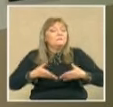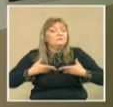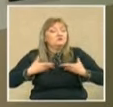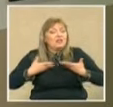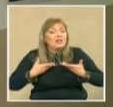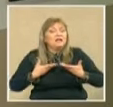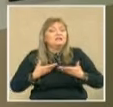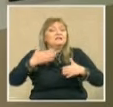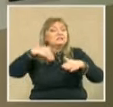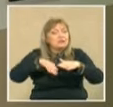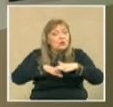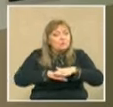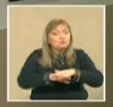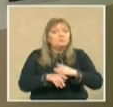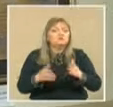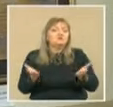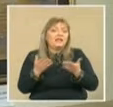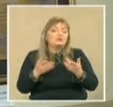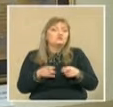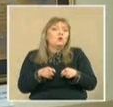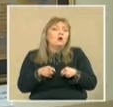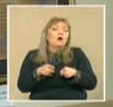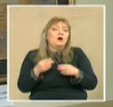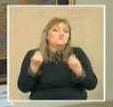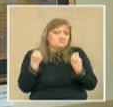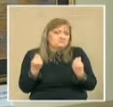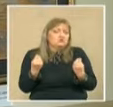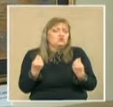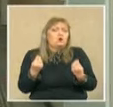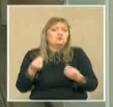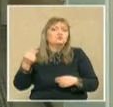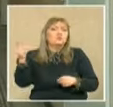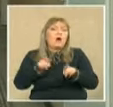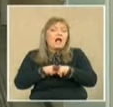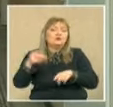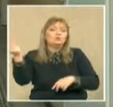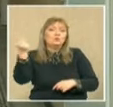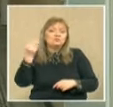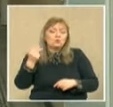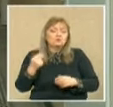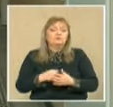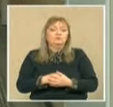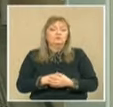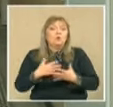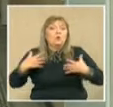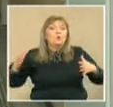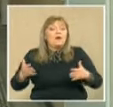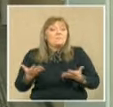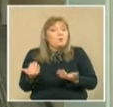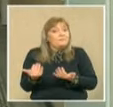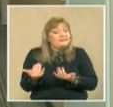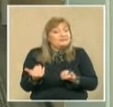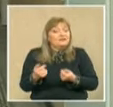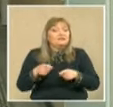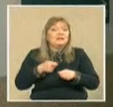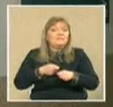се потопиш в нещо толкова стойностно, каквото е изкуството. Имало е интерес. Тоест... Винаги има интерес. Просто е голямо предизвикателство да